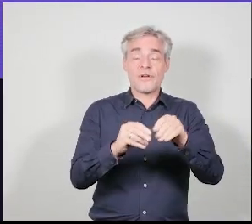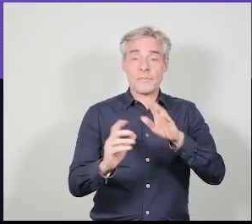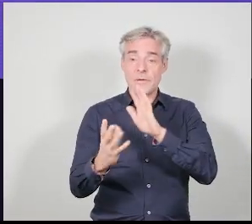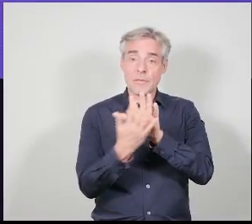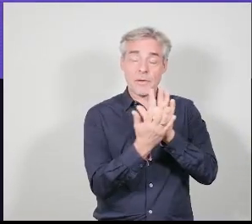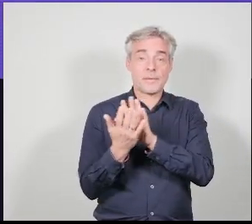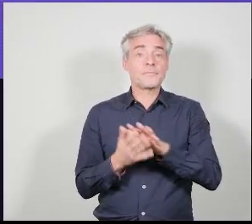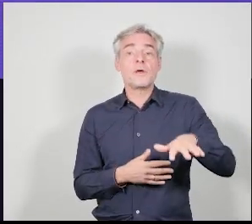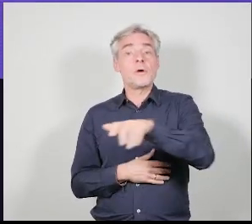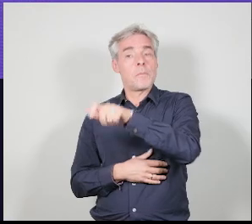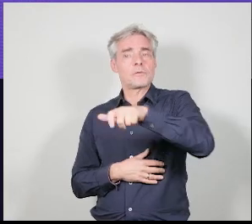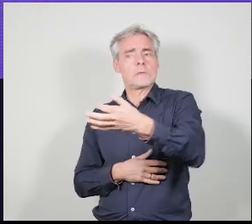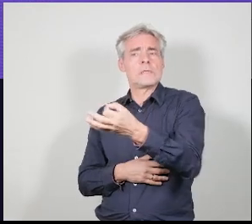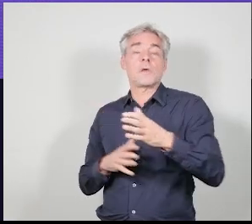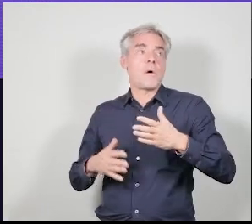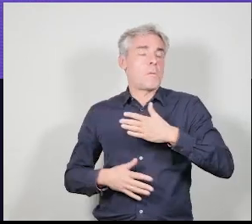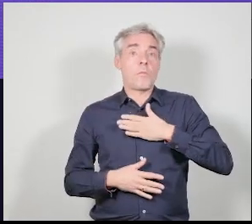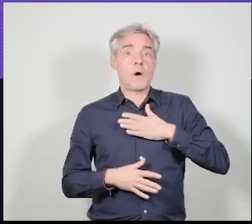dont certains disaient « moi,